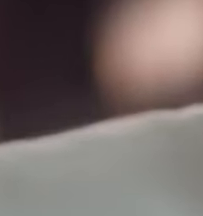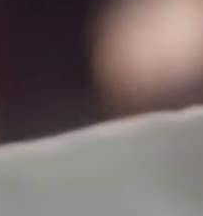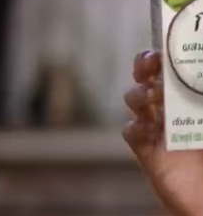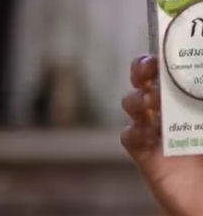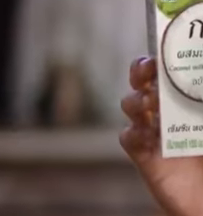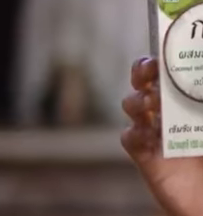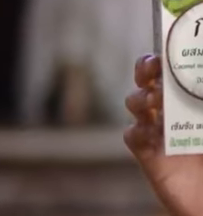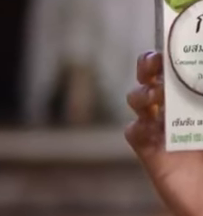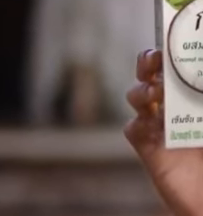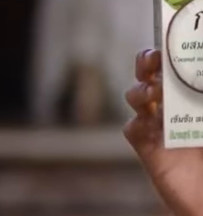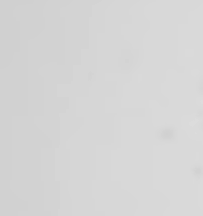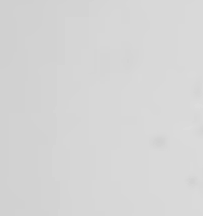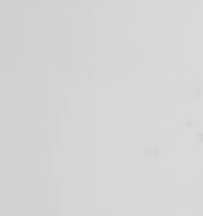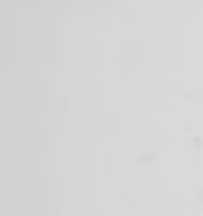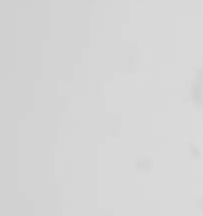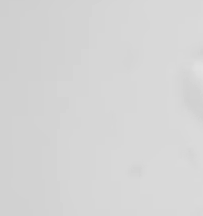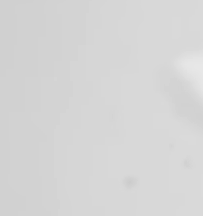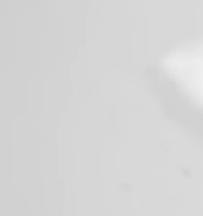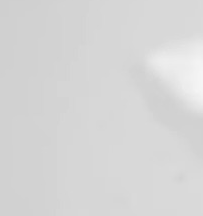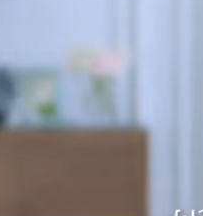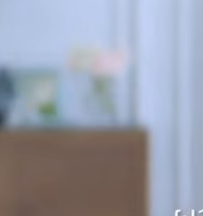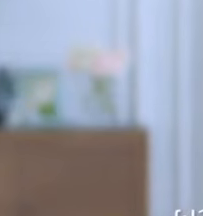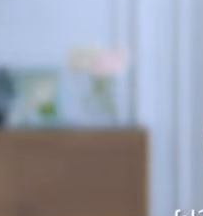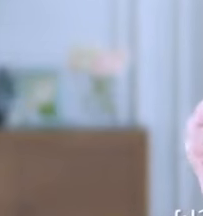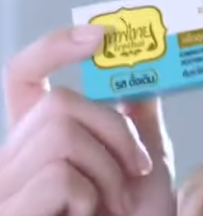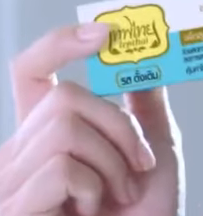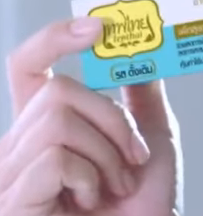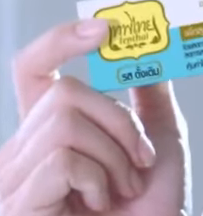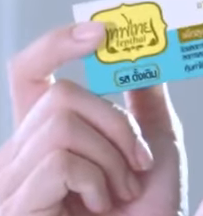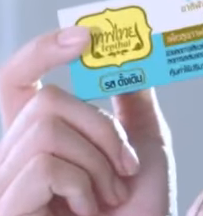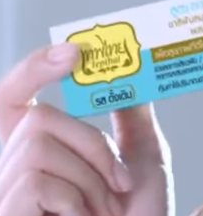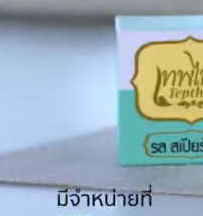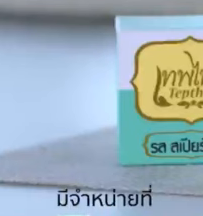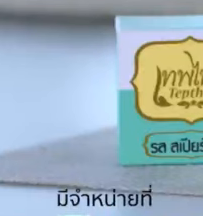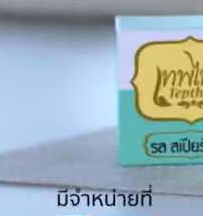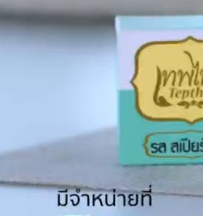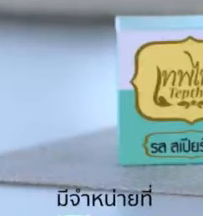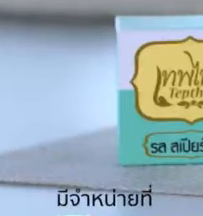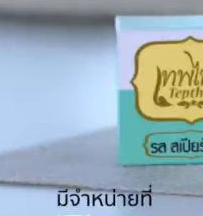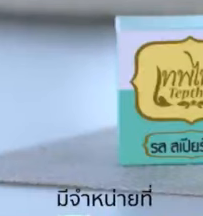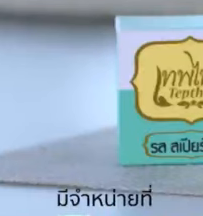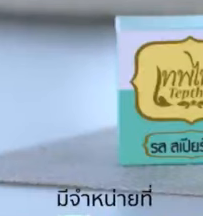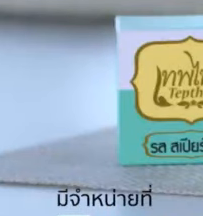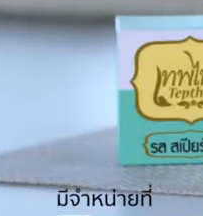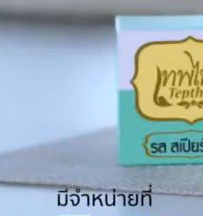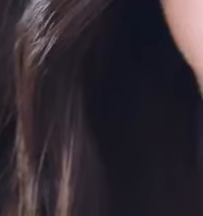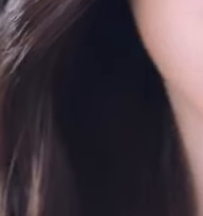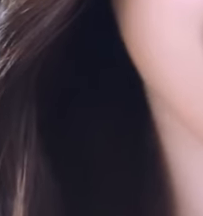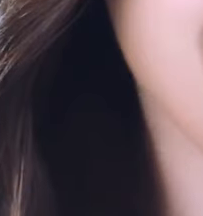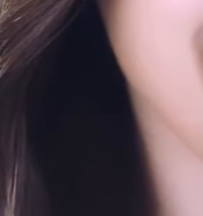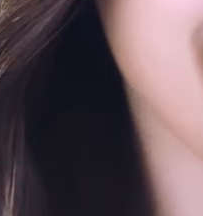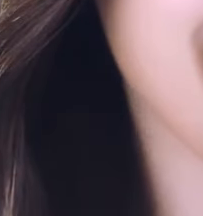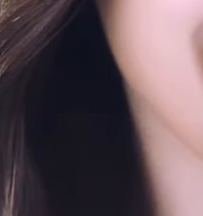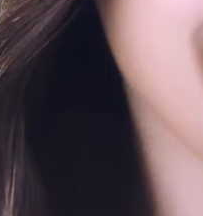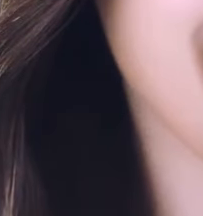ะสูตรคั้นจากน้ำมะพร้าวนี่แหละอรรถรสความอร่อยยาสีฟันเทพไทยสูตรช่วยลดการเสียวฟันใช้นิดเดียวปาก